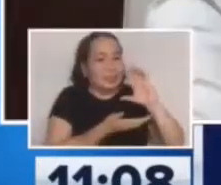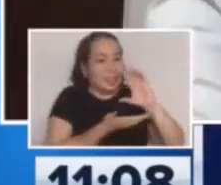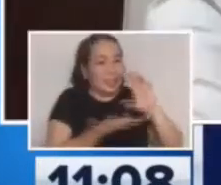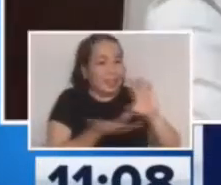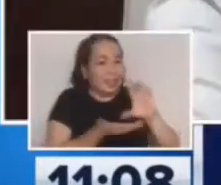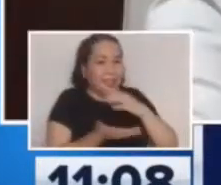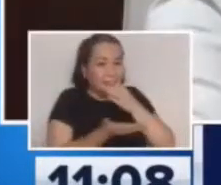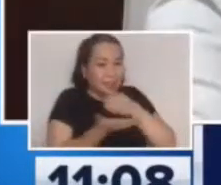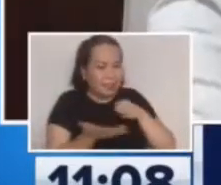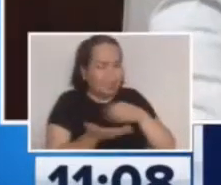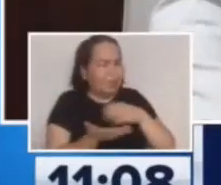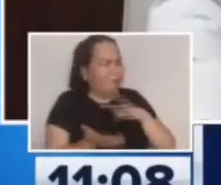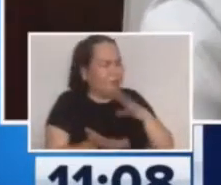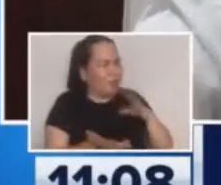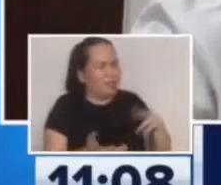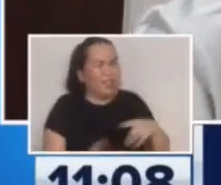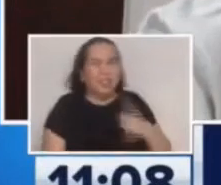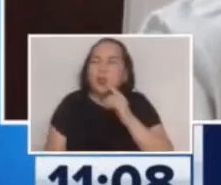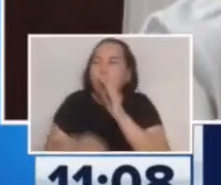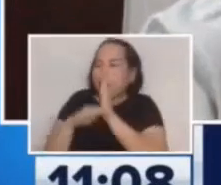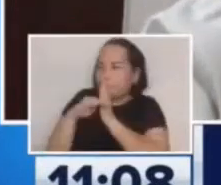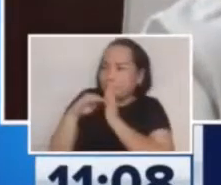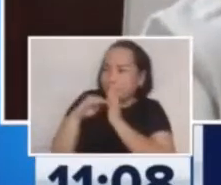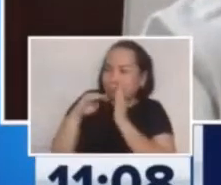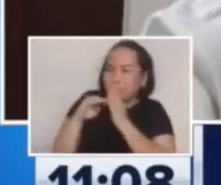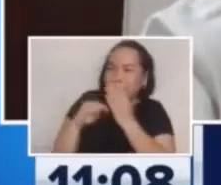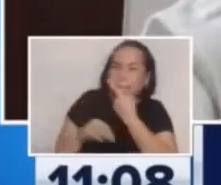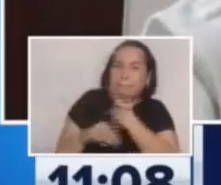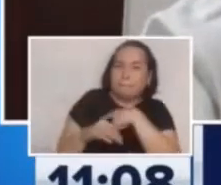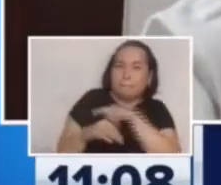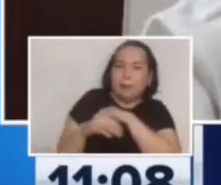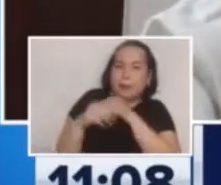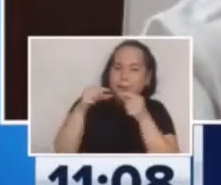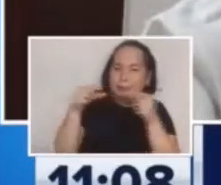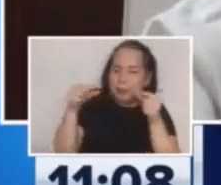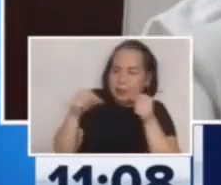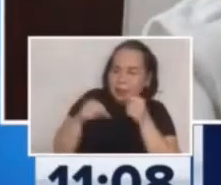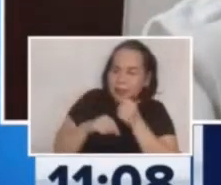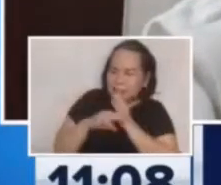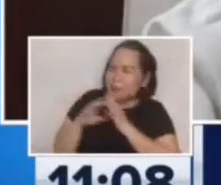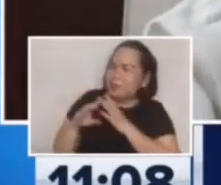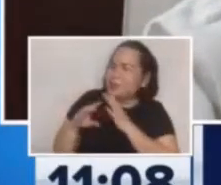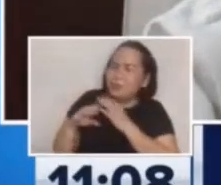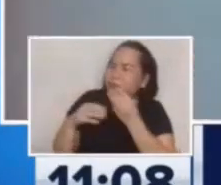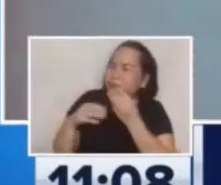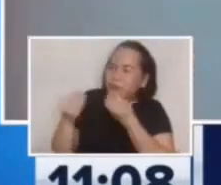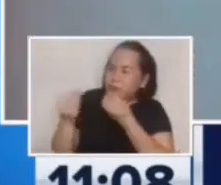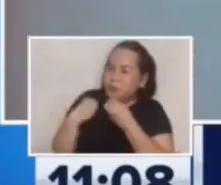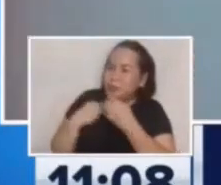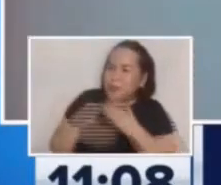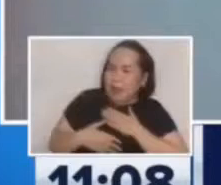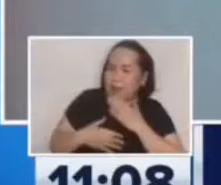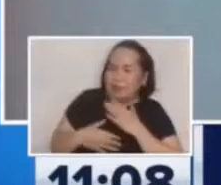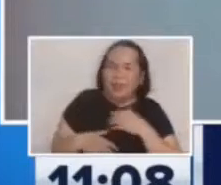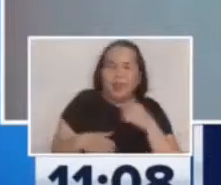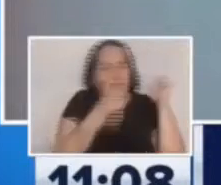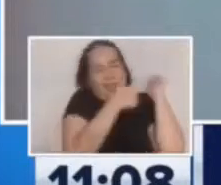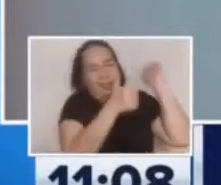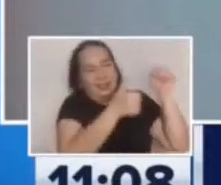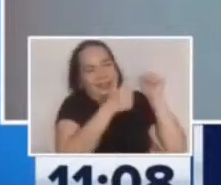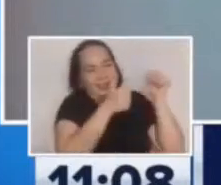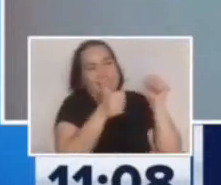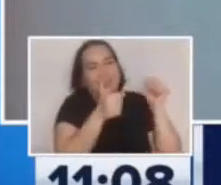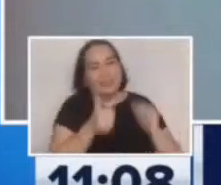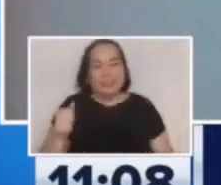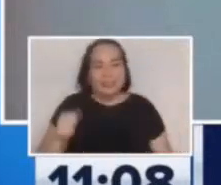of Staff ng Department of Education, at Undersecretary for Curriculum and Instruction Diosdado San Antonio ng Department of